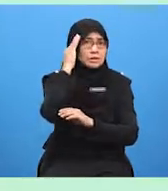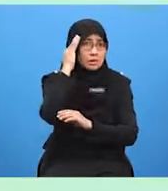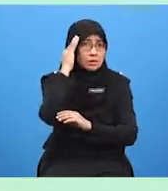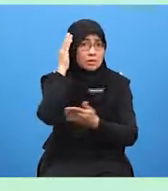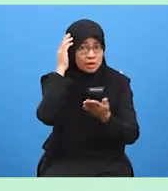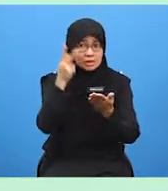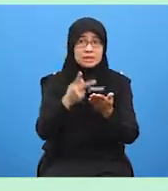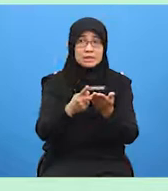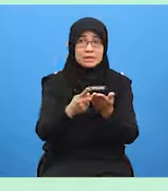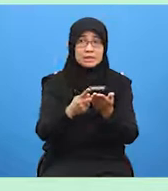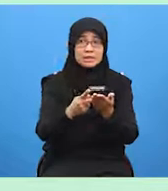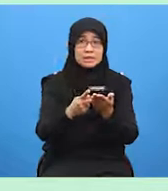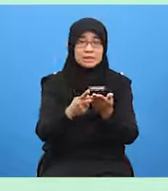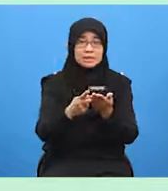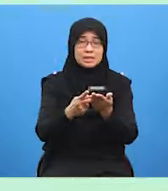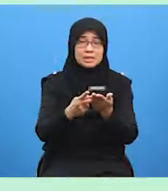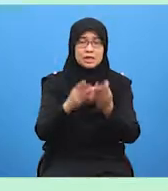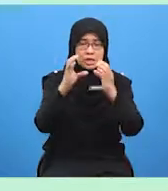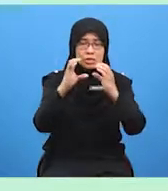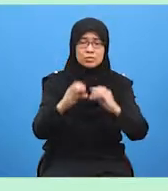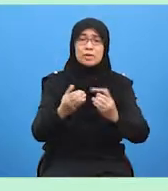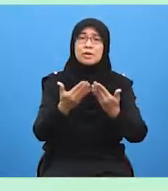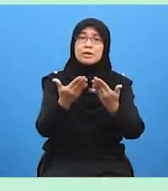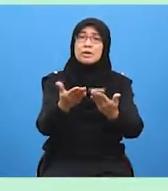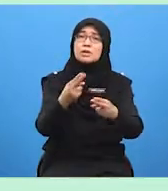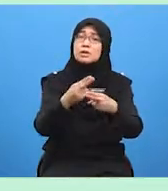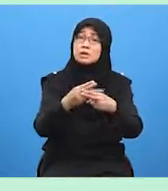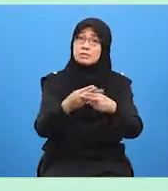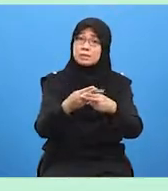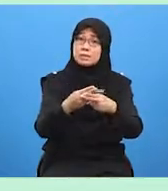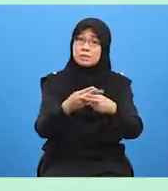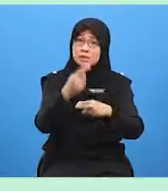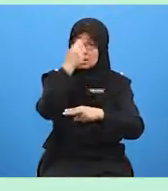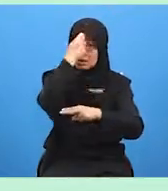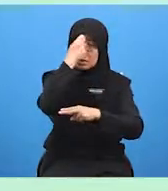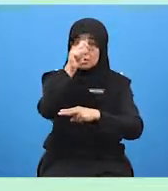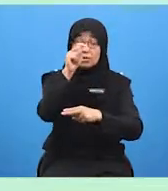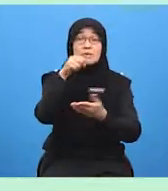mereka? Cuba berikan nama ketiga-tiga tokoh ini.